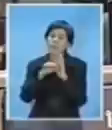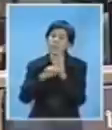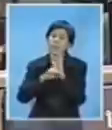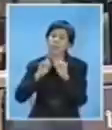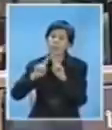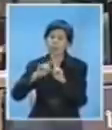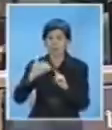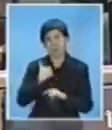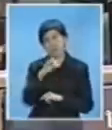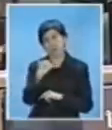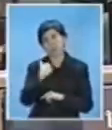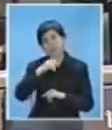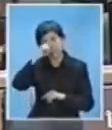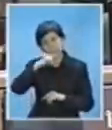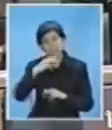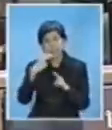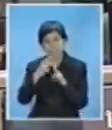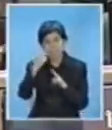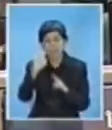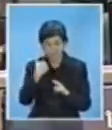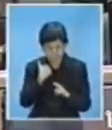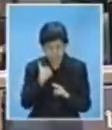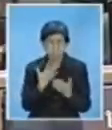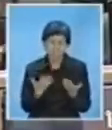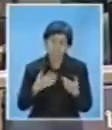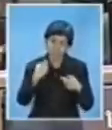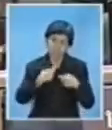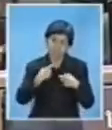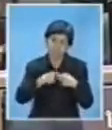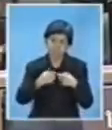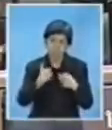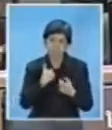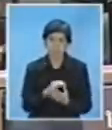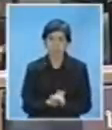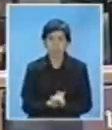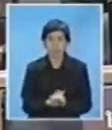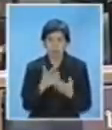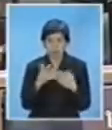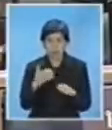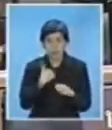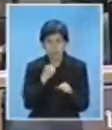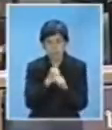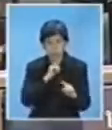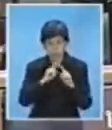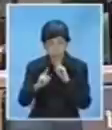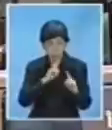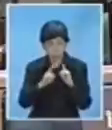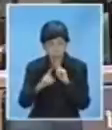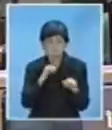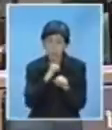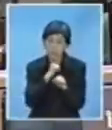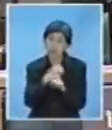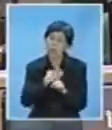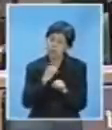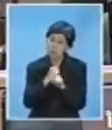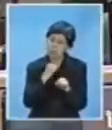ชน์ที่อาจจะทำให้ไทยเสียเปรียบได้เนี่ยยากที่จะเกิดขึ้นนะคะ นอกจากนี้กระบวนการเจรจาก็สมควรที่จะต้